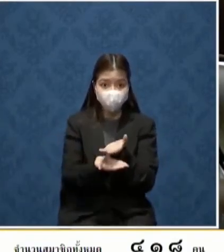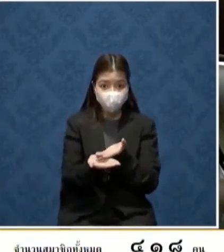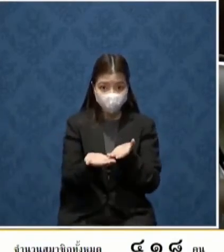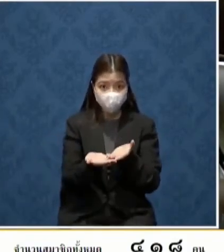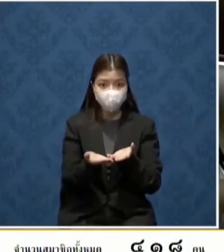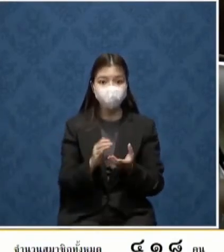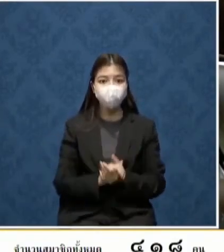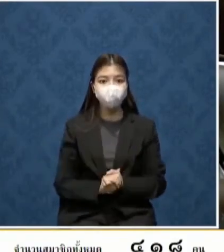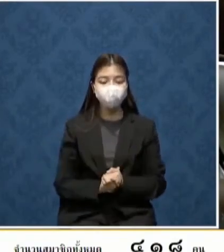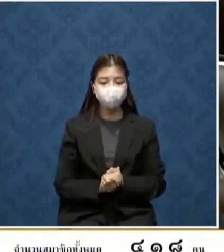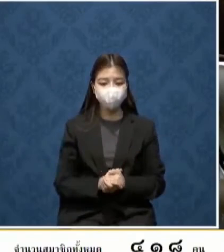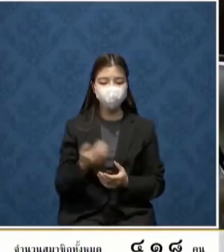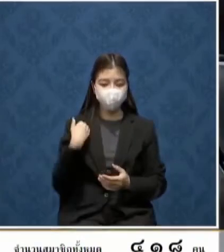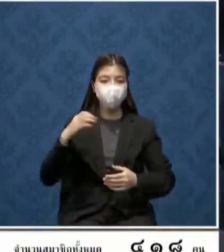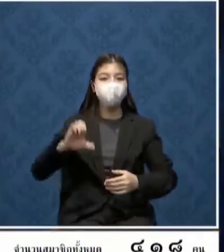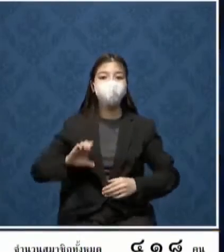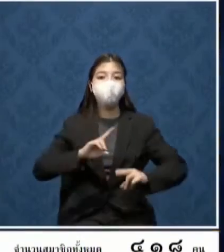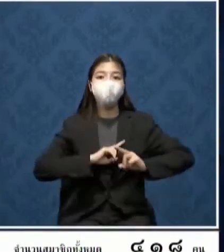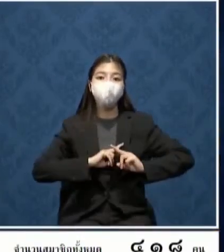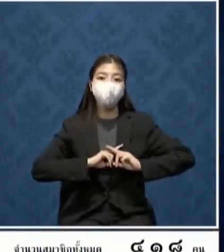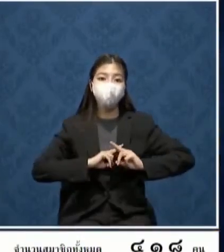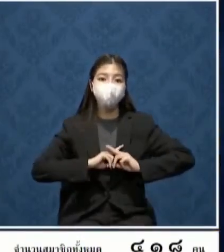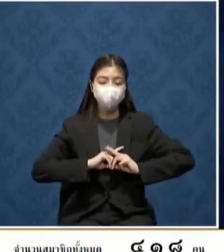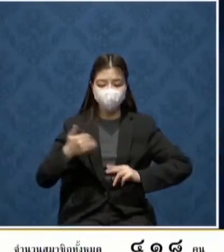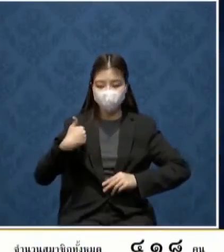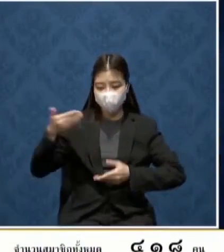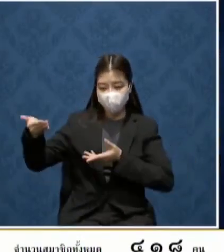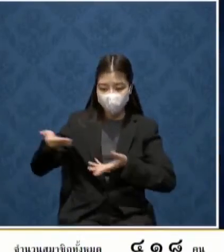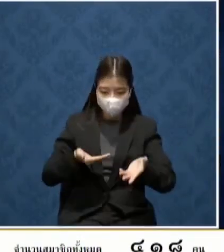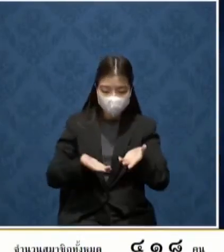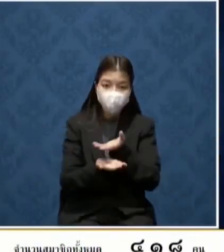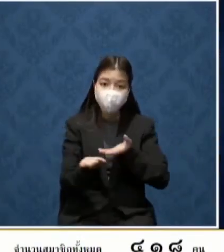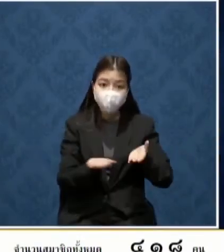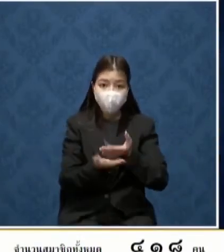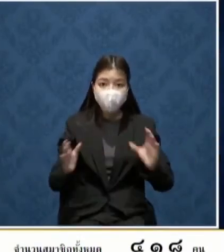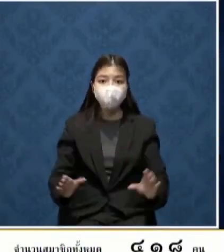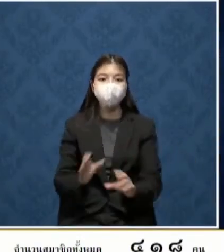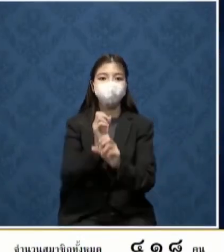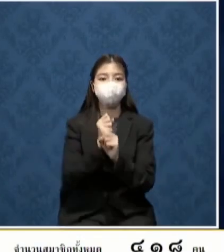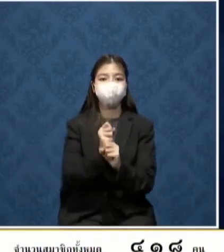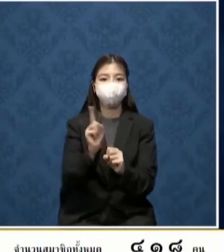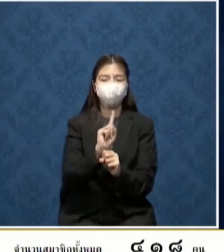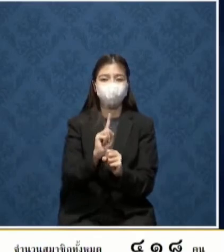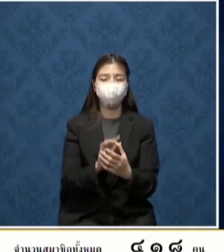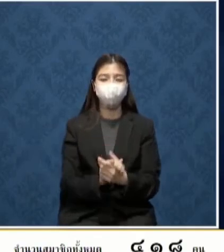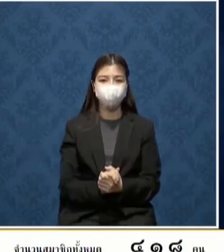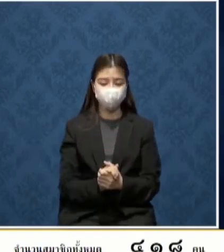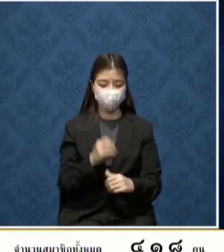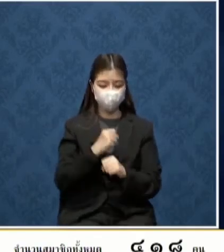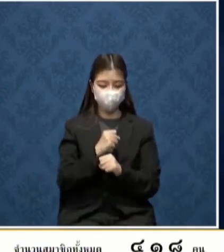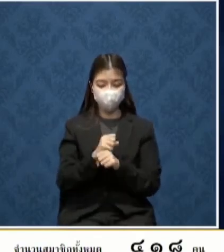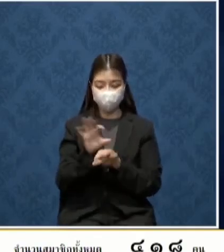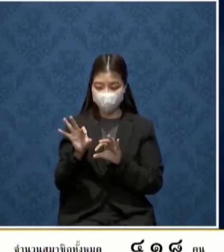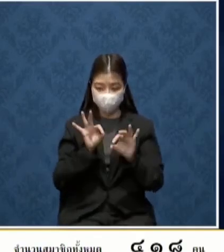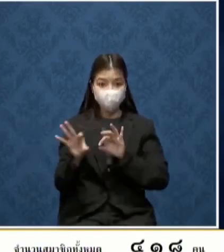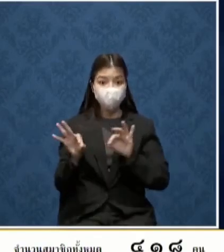ซึ่งกมีการเชิญอชนครับลายครั้งหลายลายเข้มารวพดคุยจนได้ข้อสรุปครั่าในการทจะคด